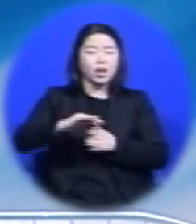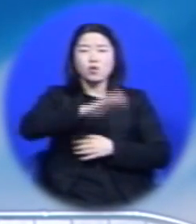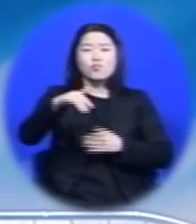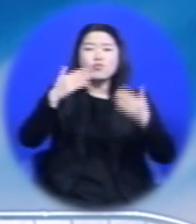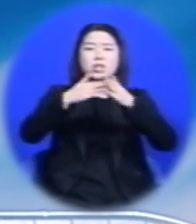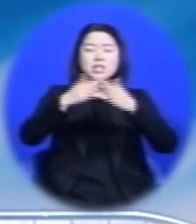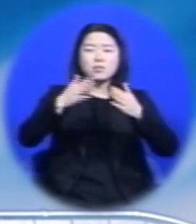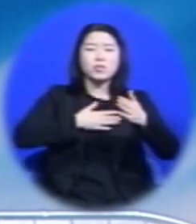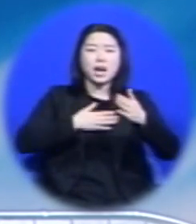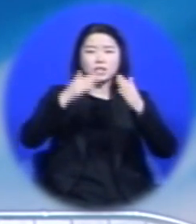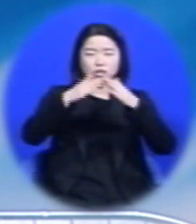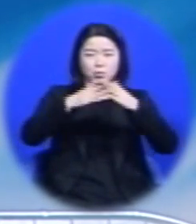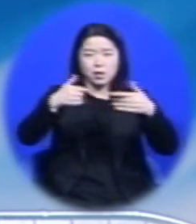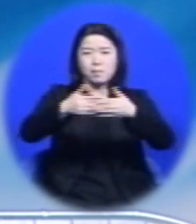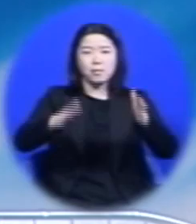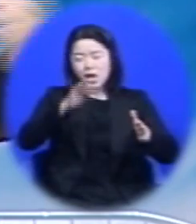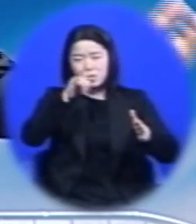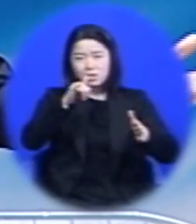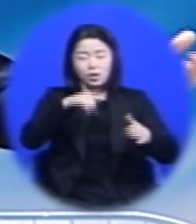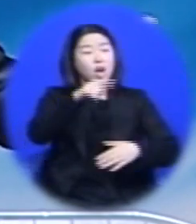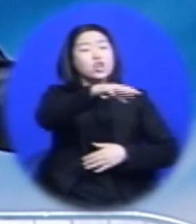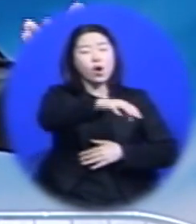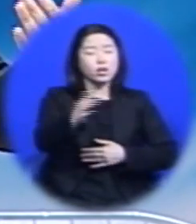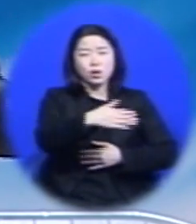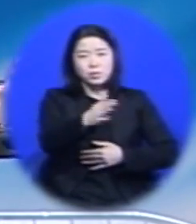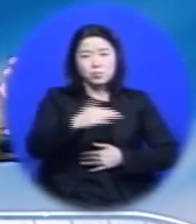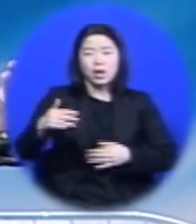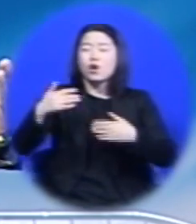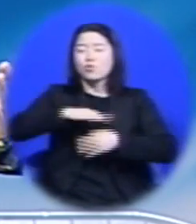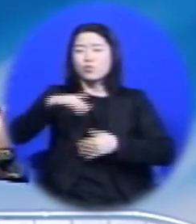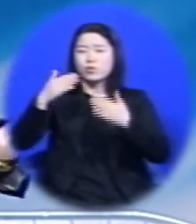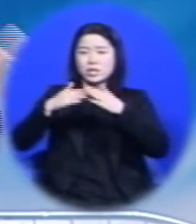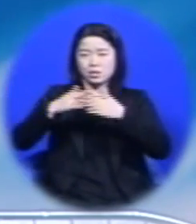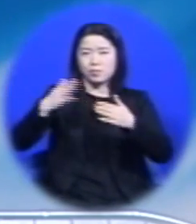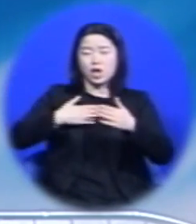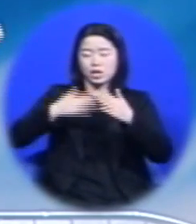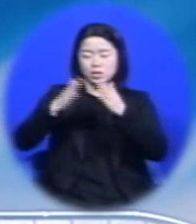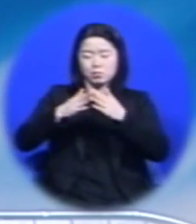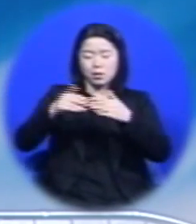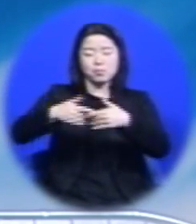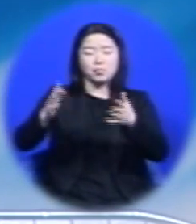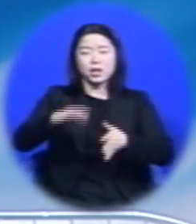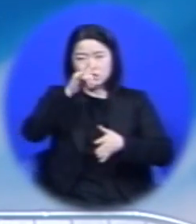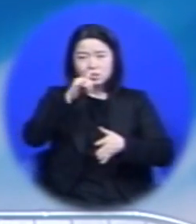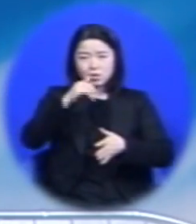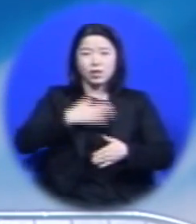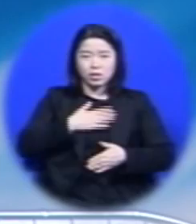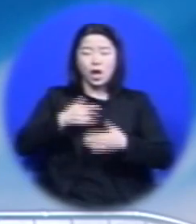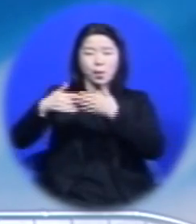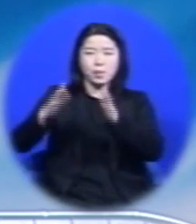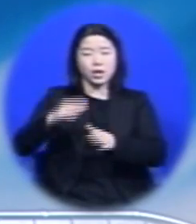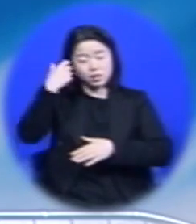집에는 방 있어 우리 집에는 여기는 없지만 우리 집에는 있어 우리 집에가 내 방에서 내